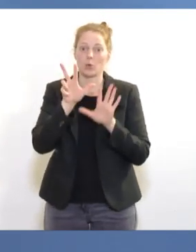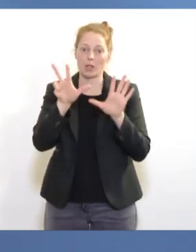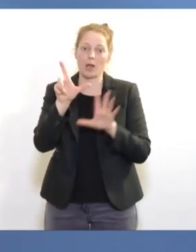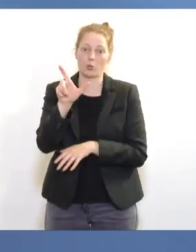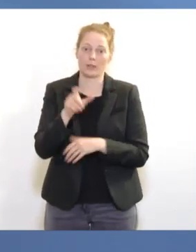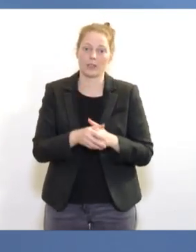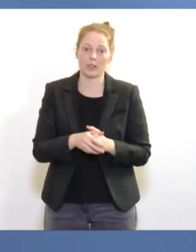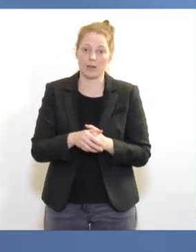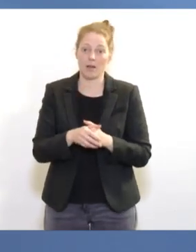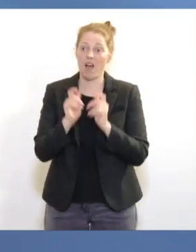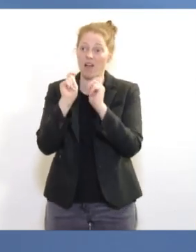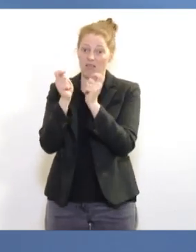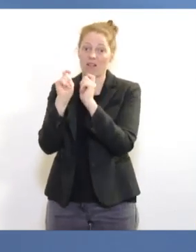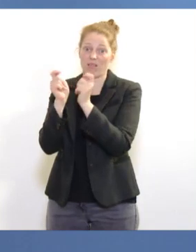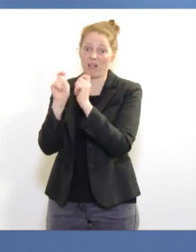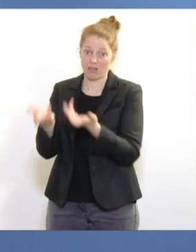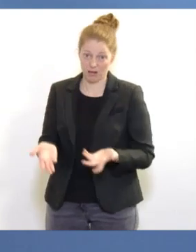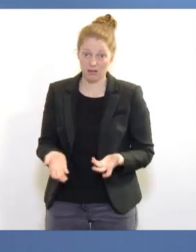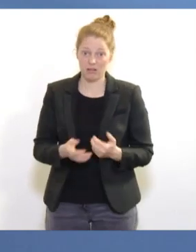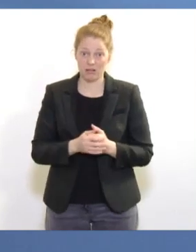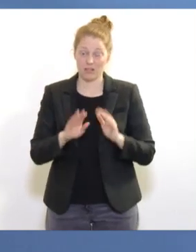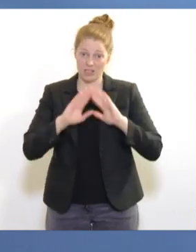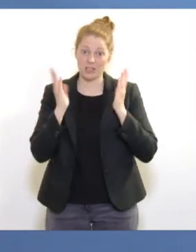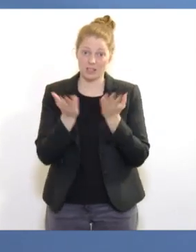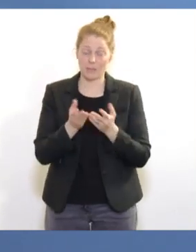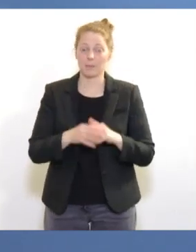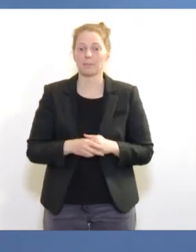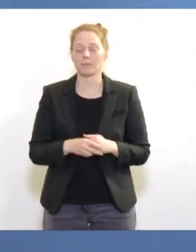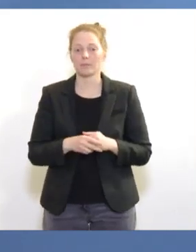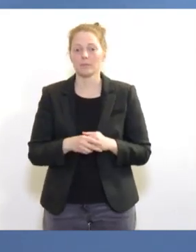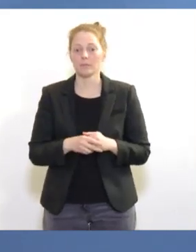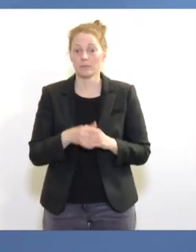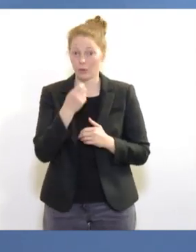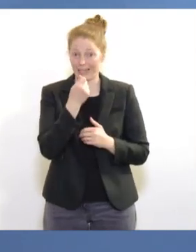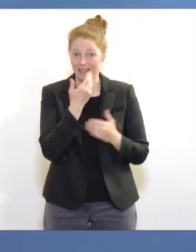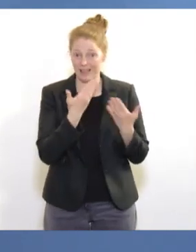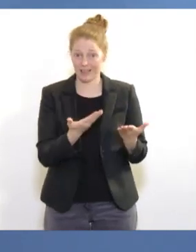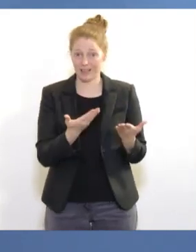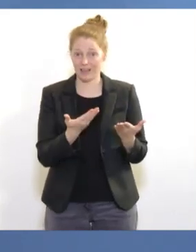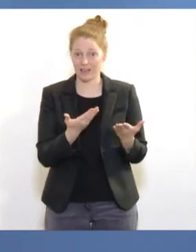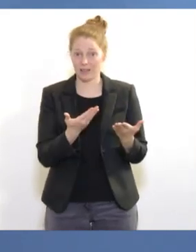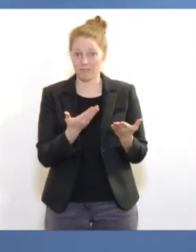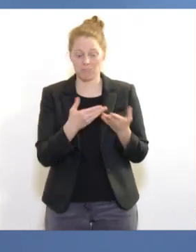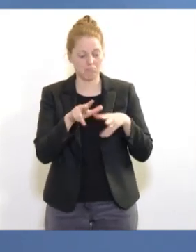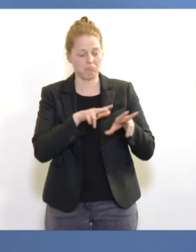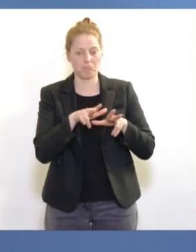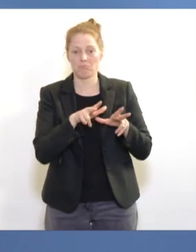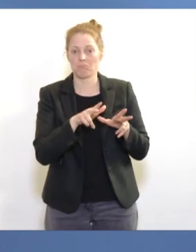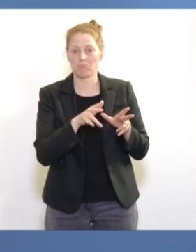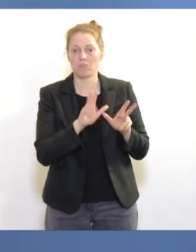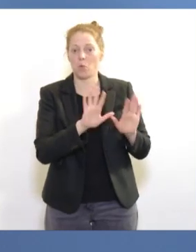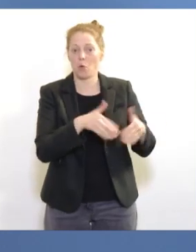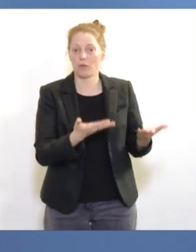14.721 Demanden gestalten. Wie gesagt, das Summen sind deblockiert, sie sind